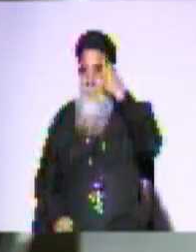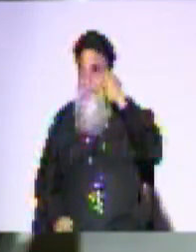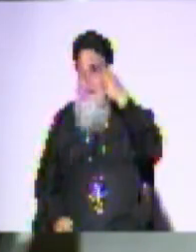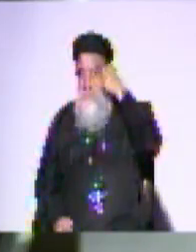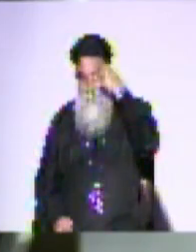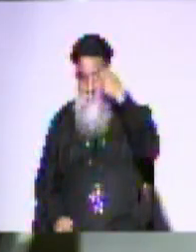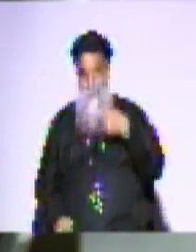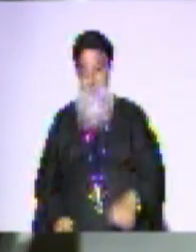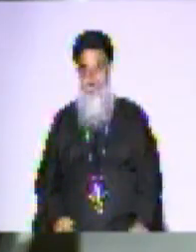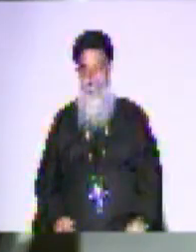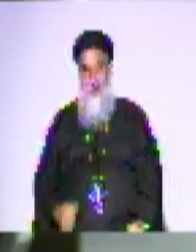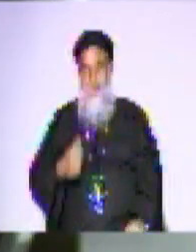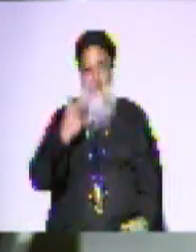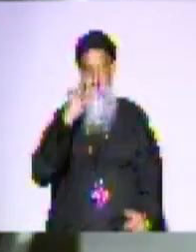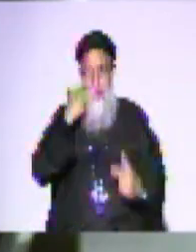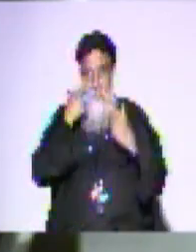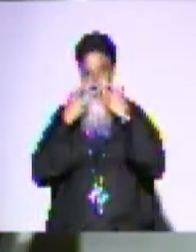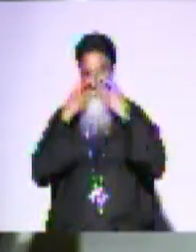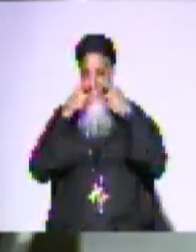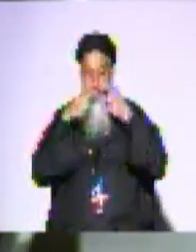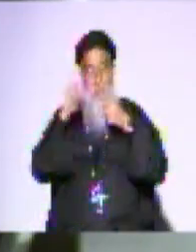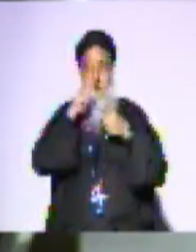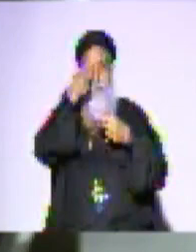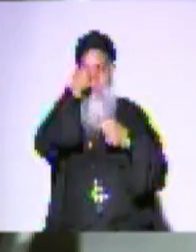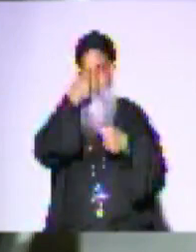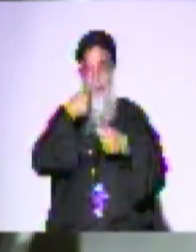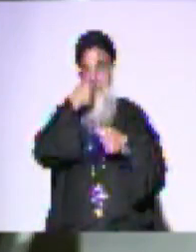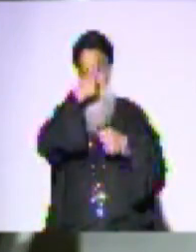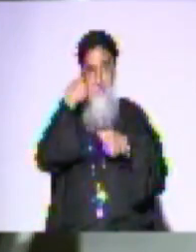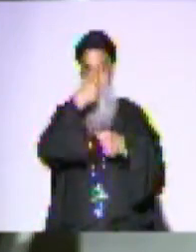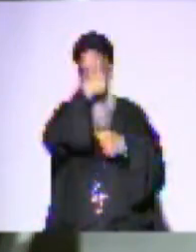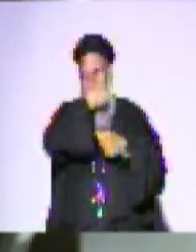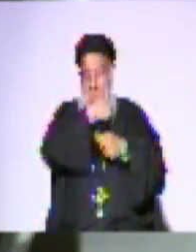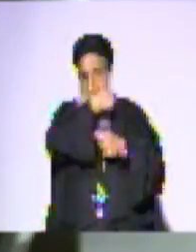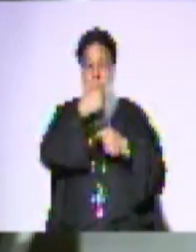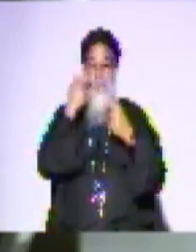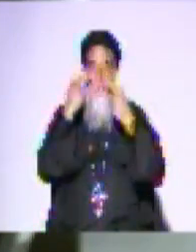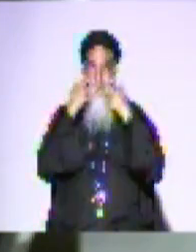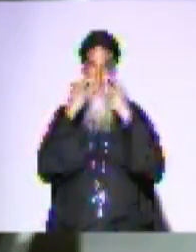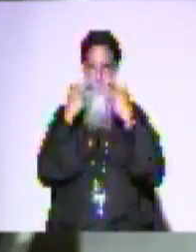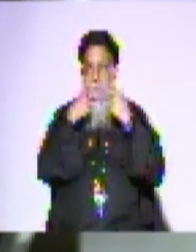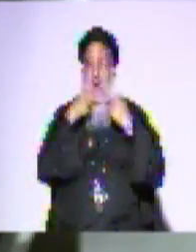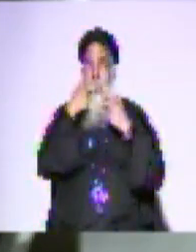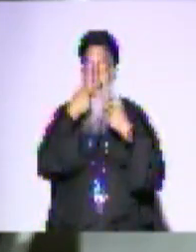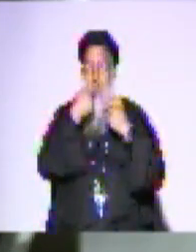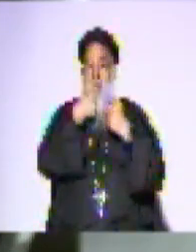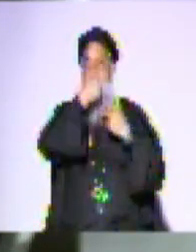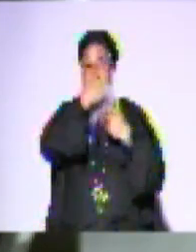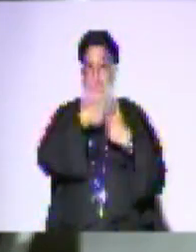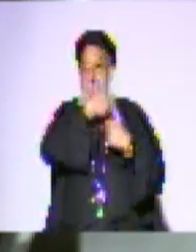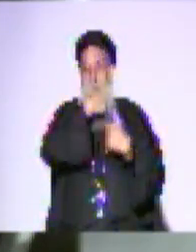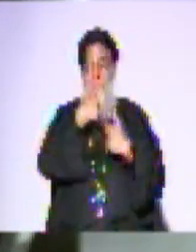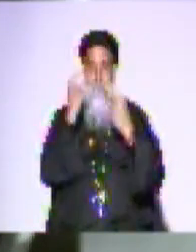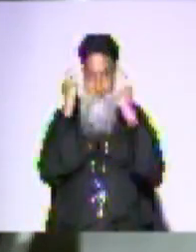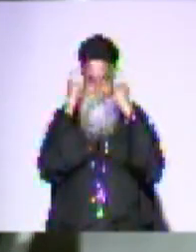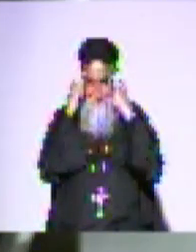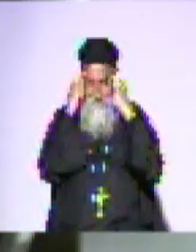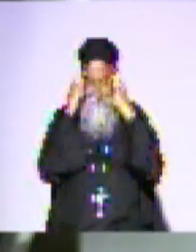لها يعني خط سير يعني. يعني تبدأ بالفكر، بعد كده الأعمال، تنتهي بالأعمال.